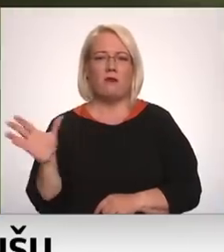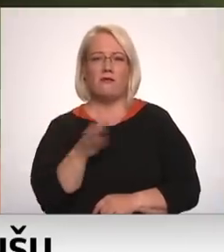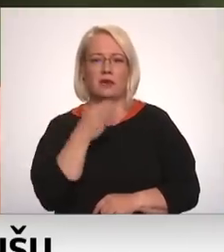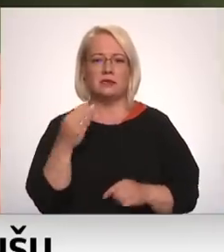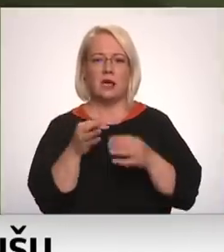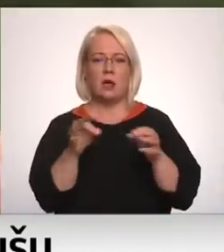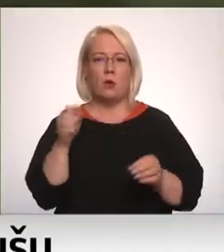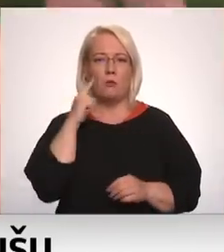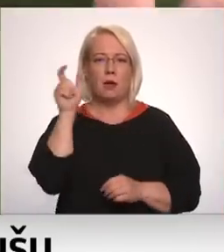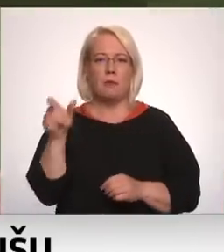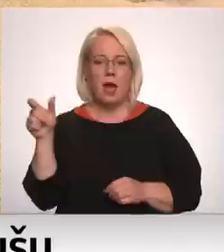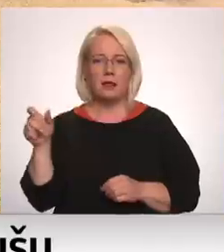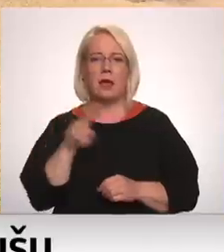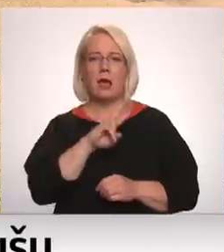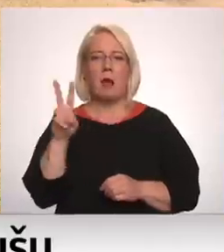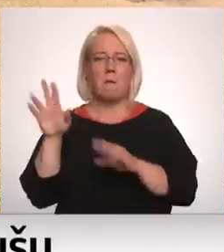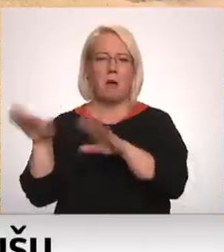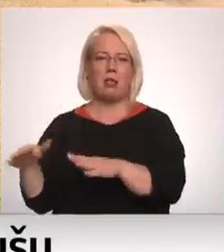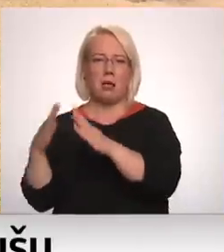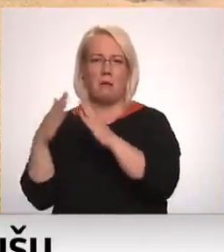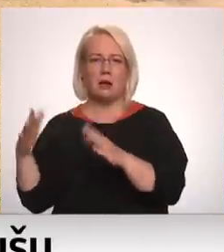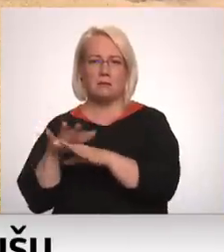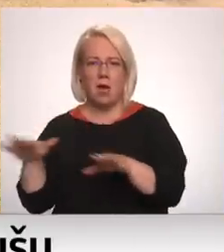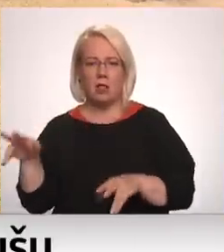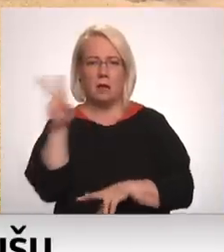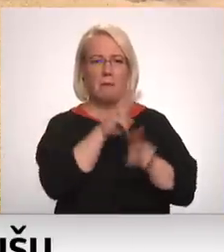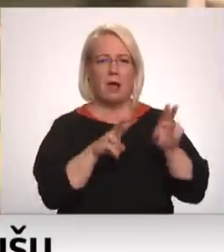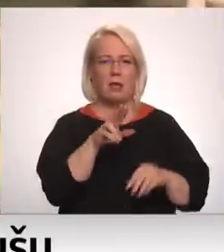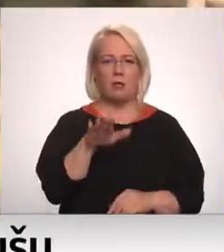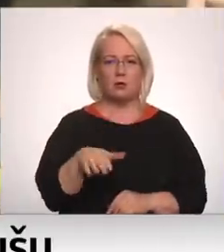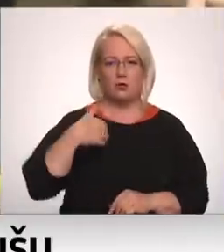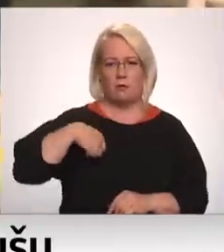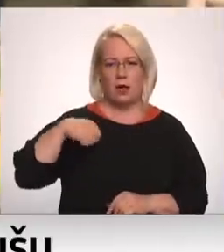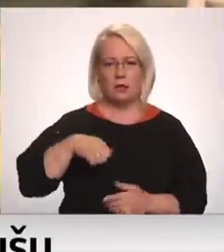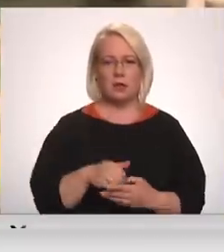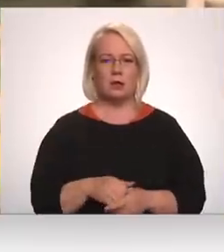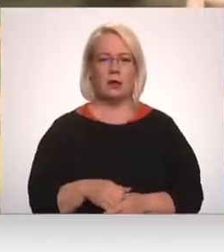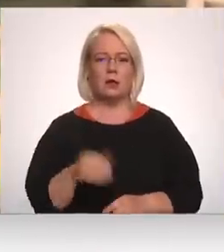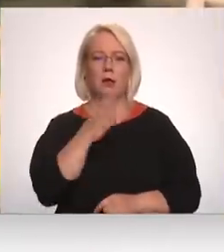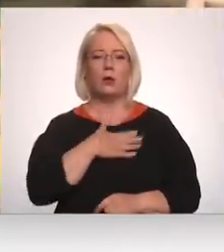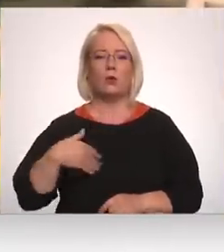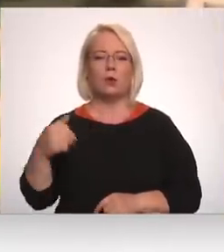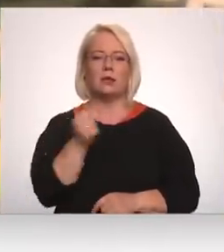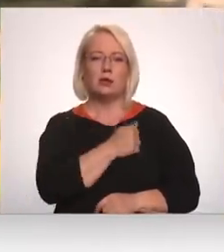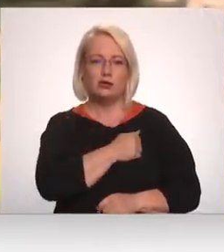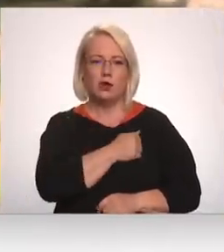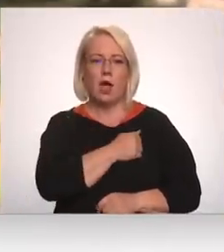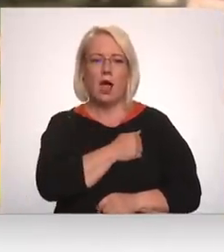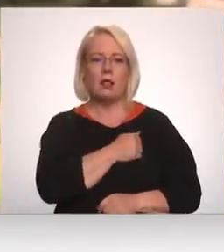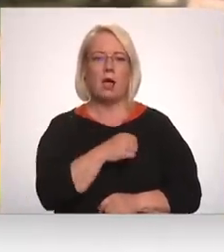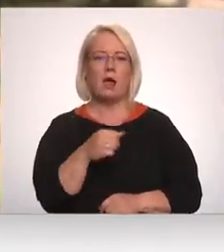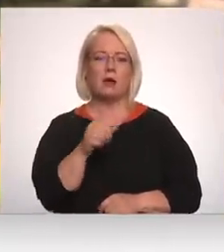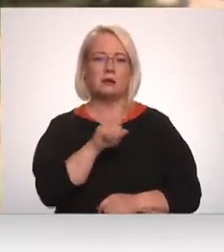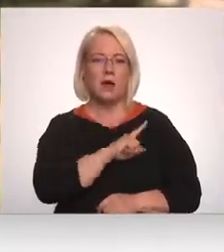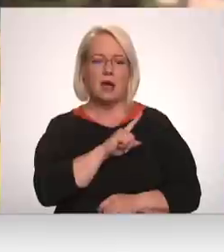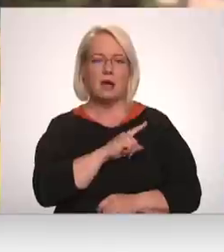kuri atstāja mājās savus bērnus, lai meklētu mazo Evitu. Ļoti žēl. Kā saka, nu, sargāsim savus